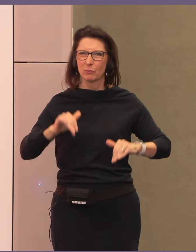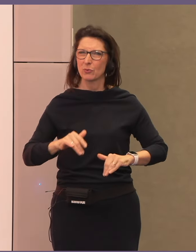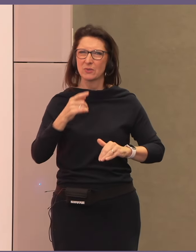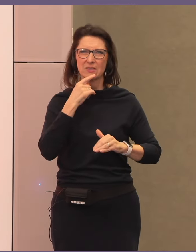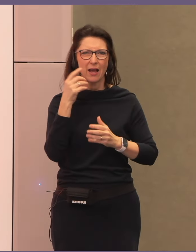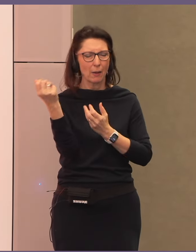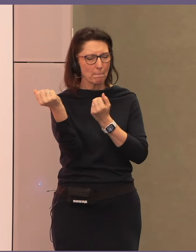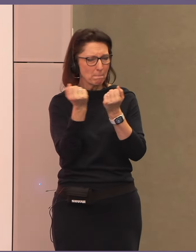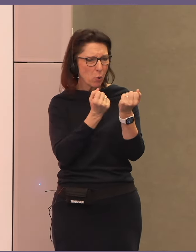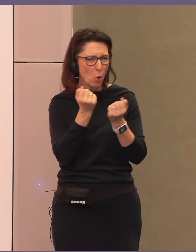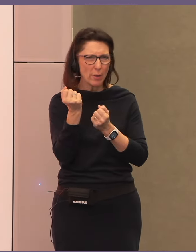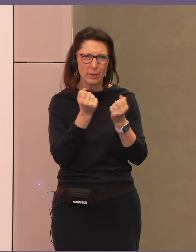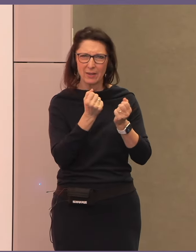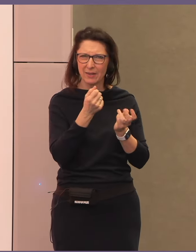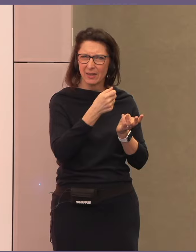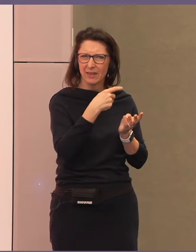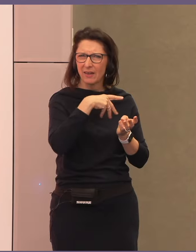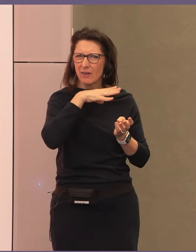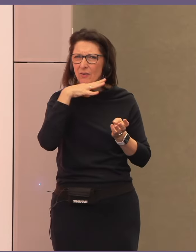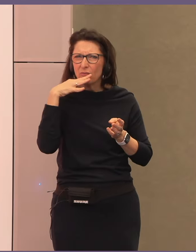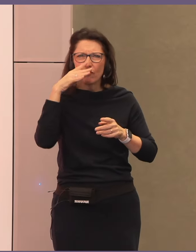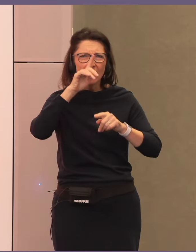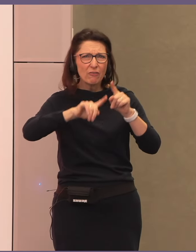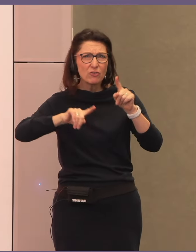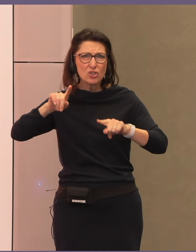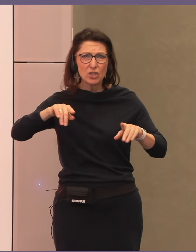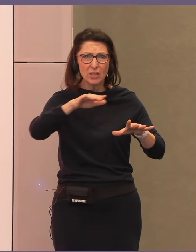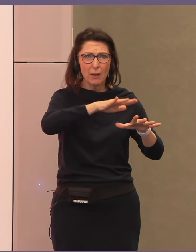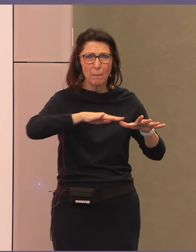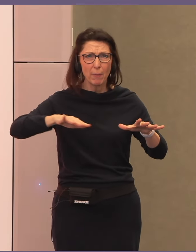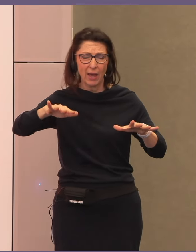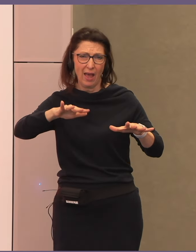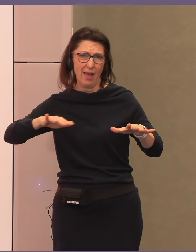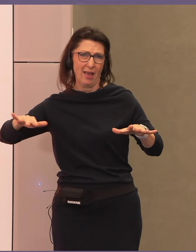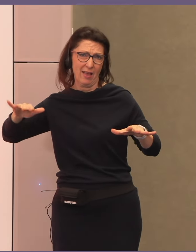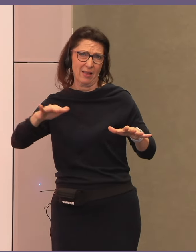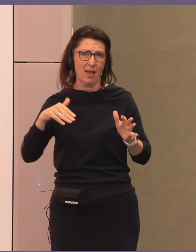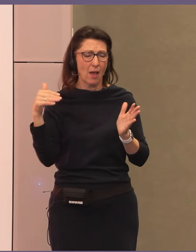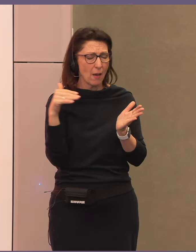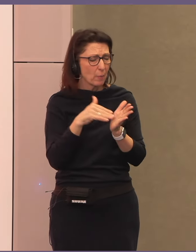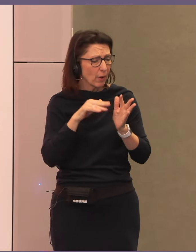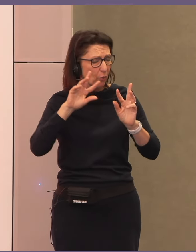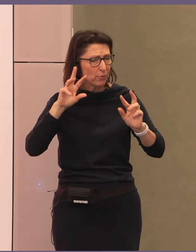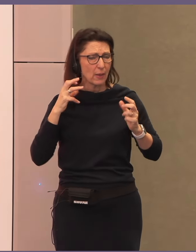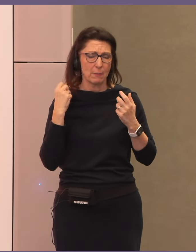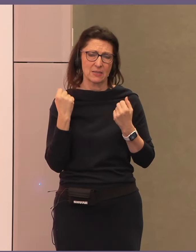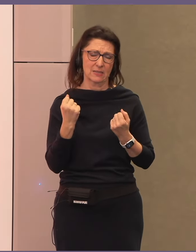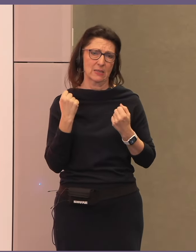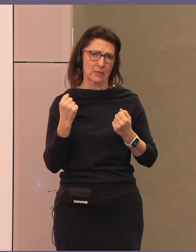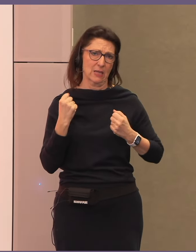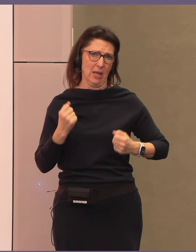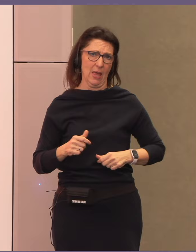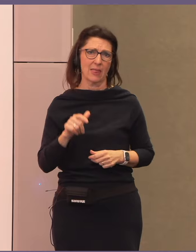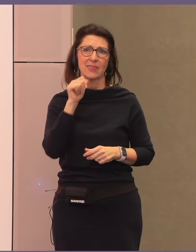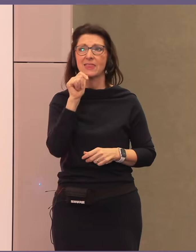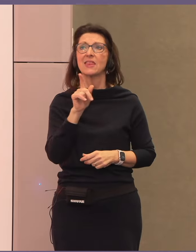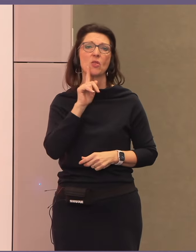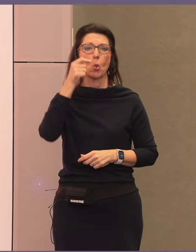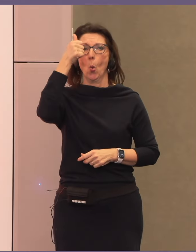ausgegangen werden, wo der Sicherheitsgedanke sich langsam in alle gesellschaftlichen Bereiche verbreitet.